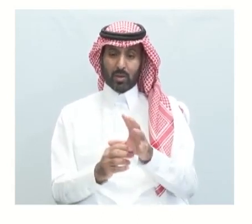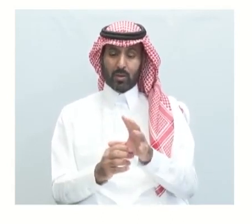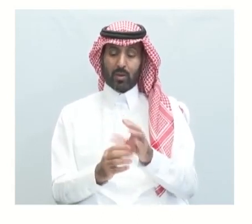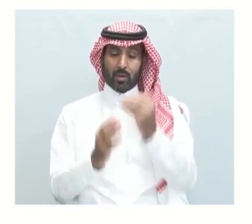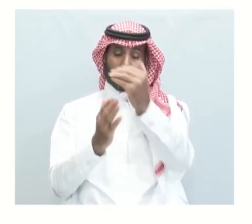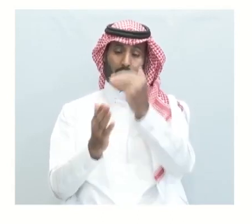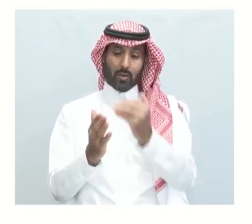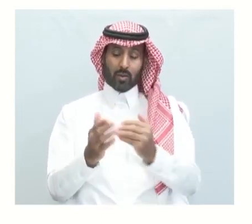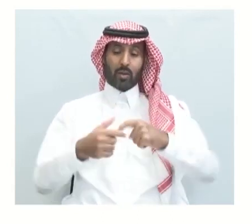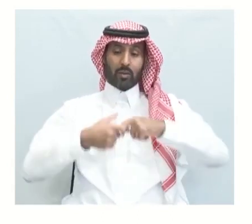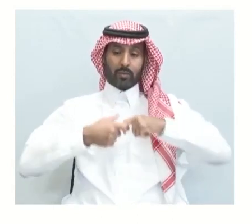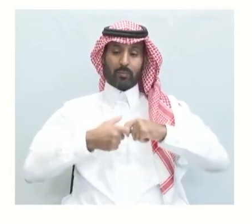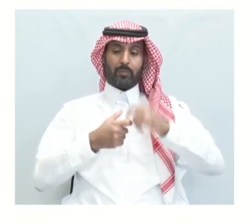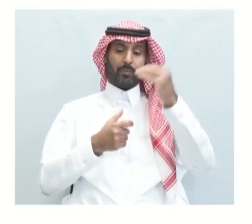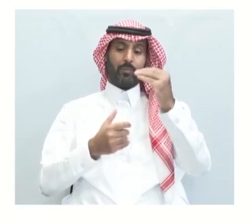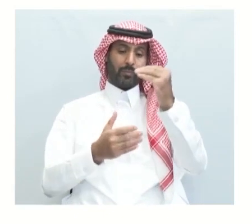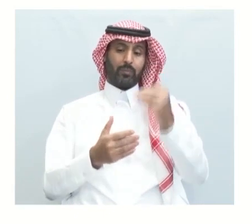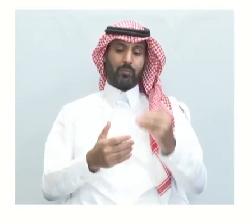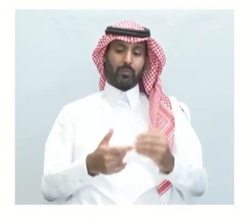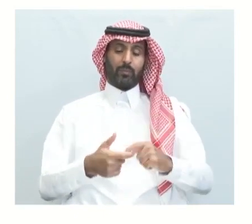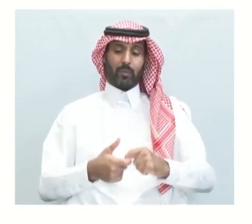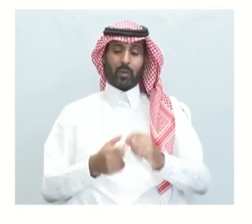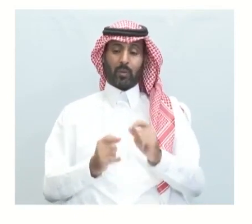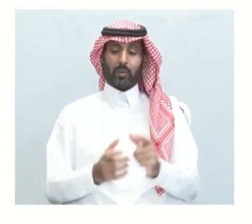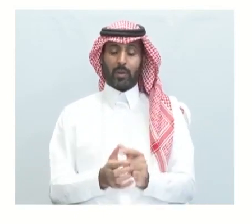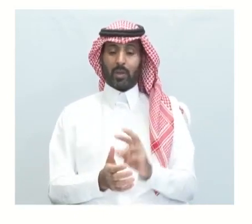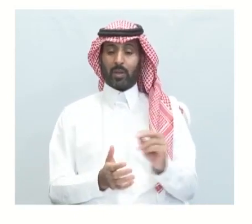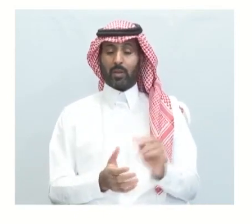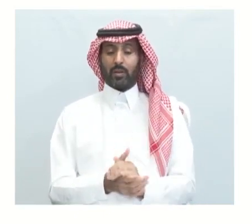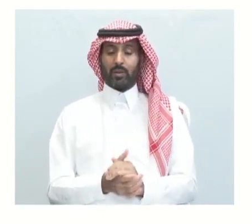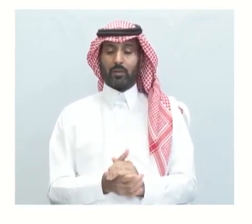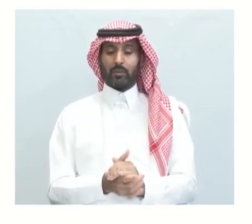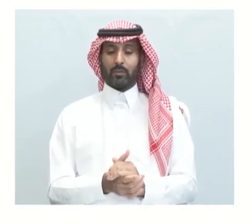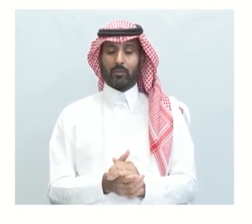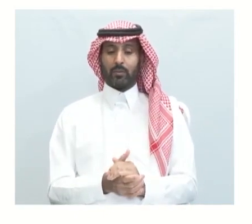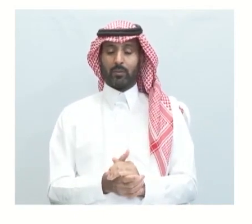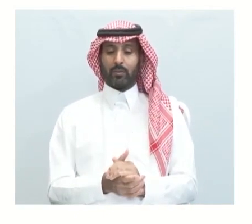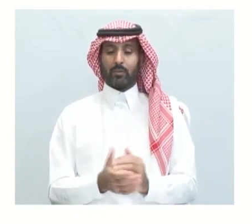القائمه المترابطه المثال الابرز لهياكل البيانات المتغيره